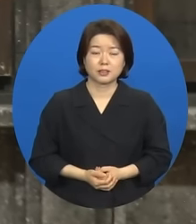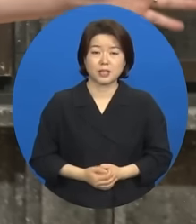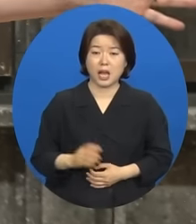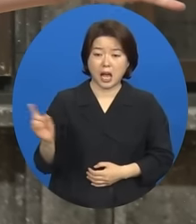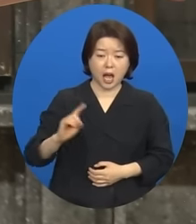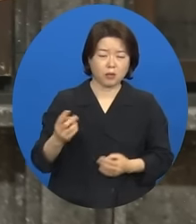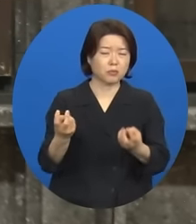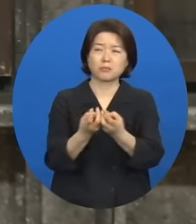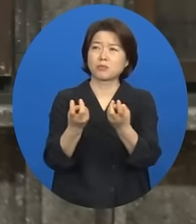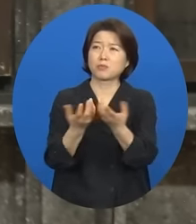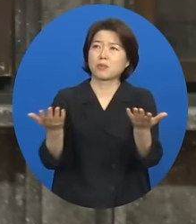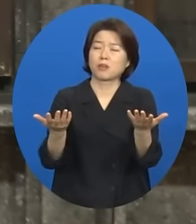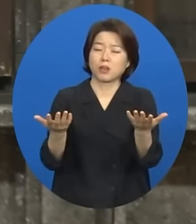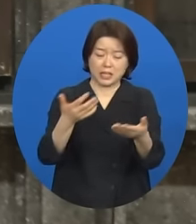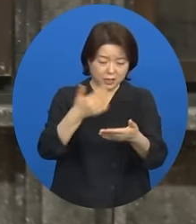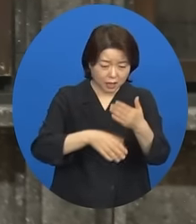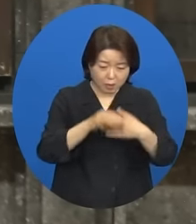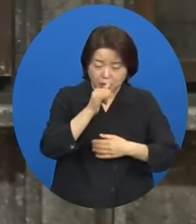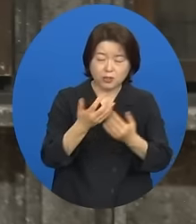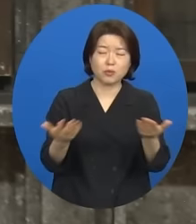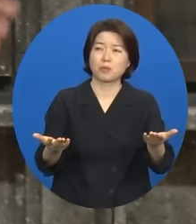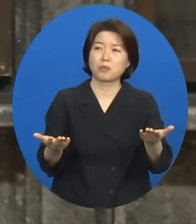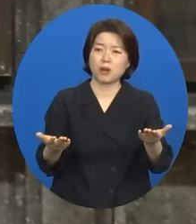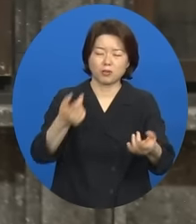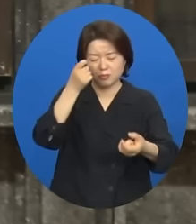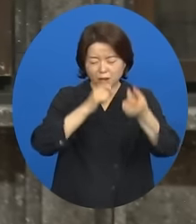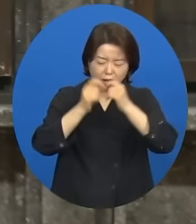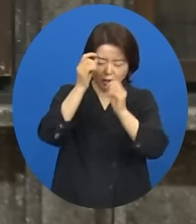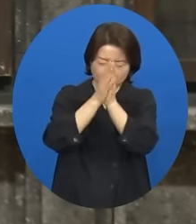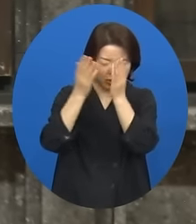아무런 방법이 없습니다. 남아있는 것이 없습니다. 막 우는 거예요.